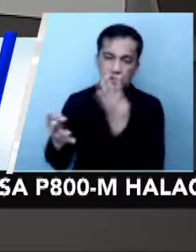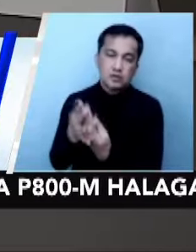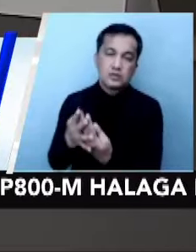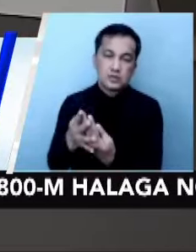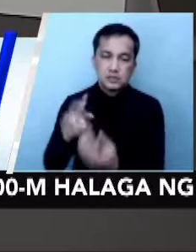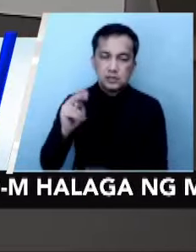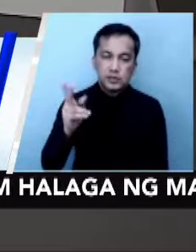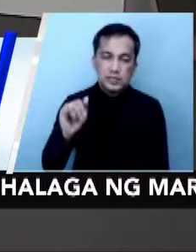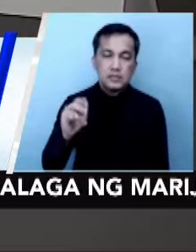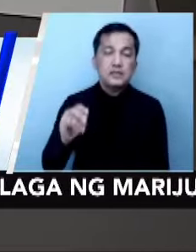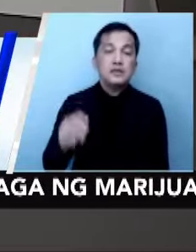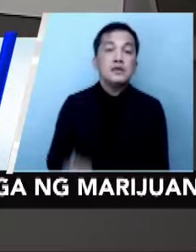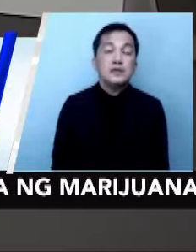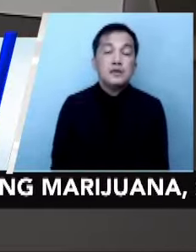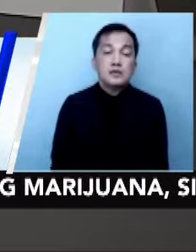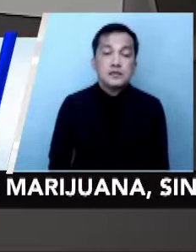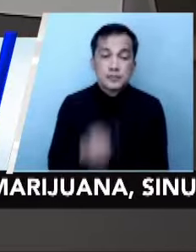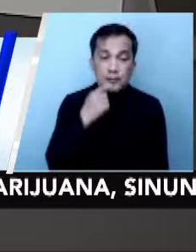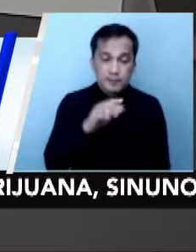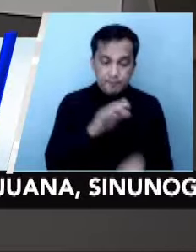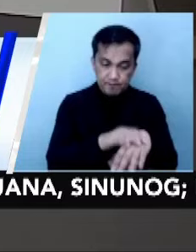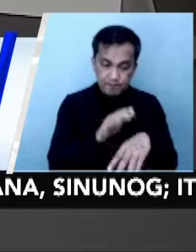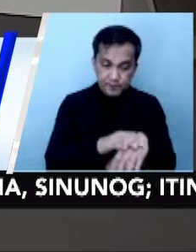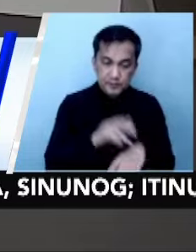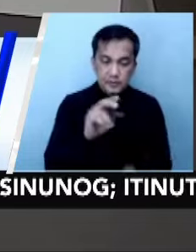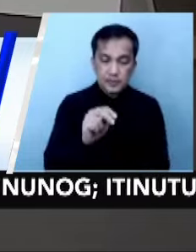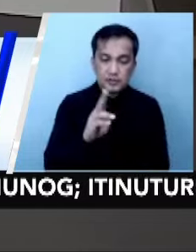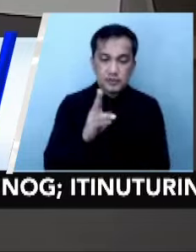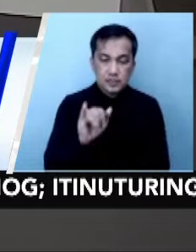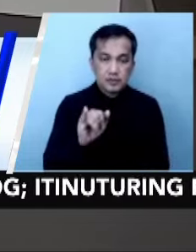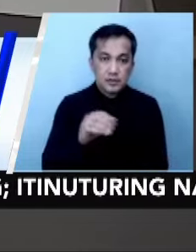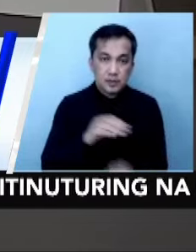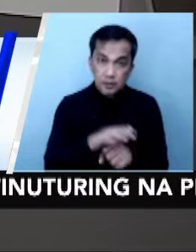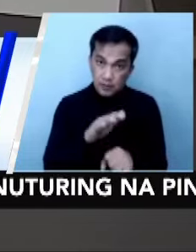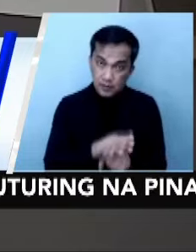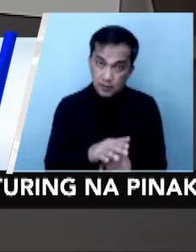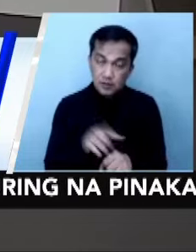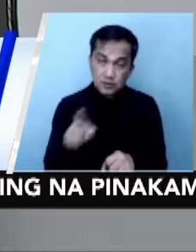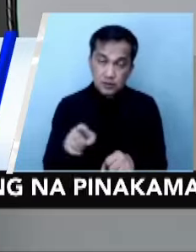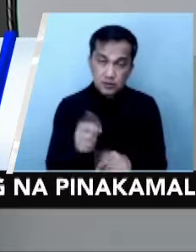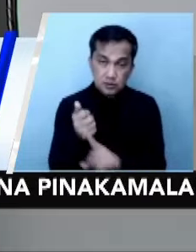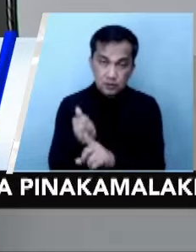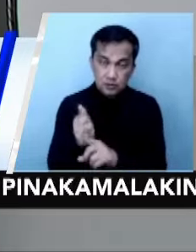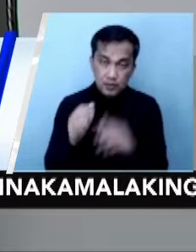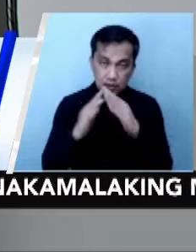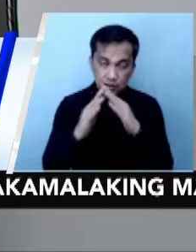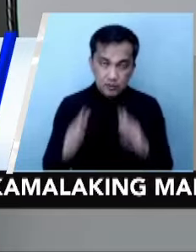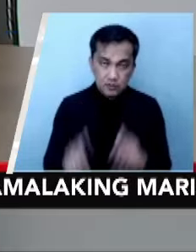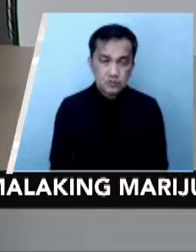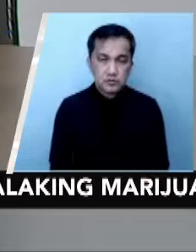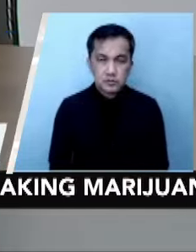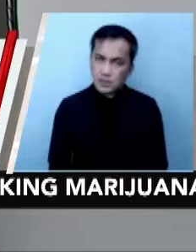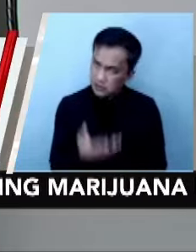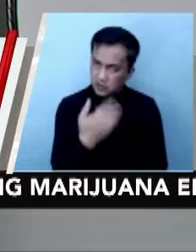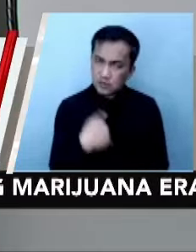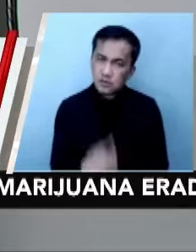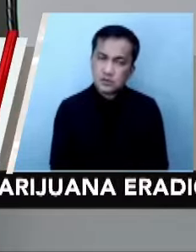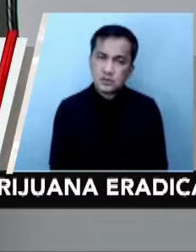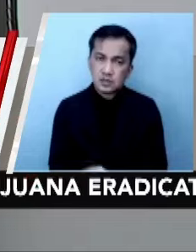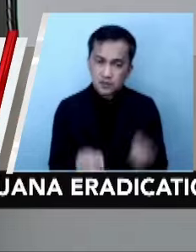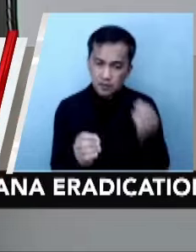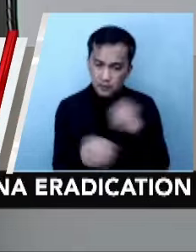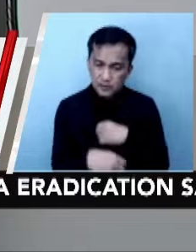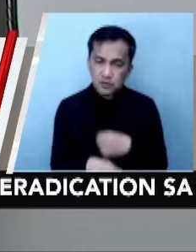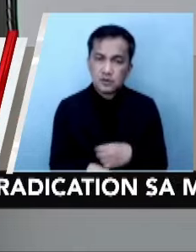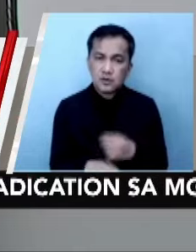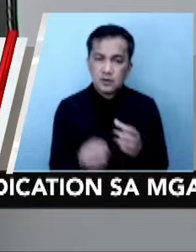Paalala ng NBI sa mga nakakaranas na pang-aabuso sa kanilang sariling tahanan, Dumulog lang sila sa aming tanggapan o humanap